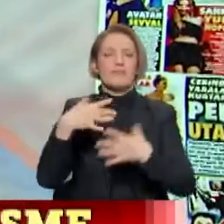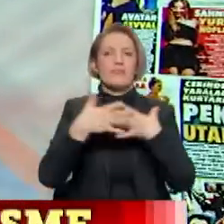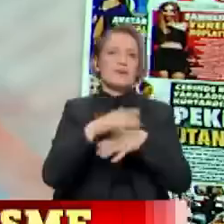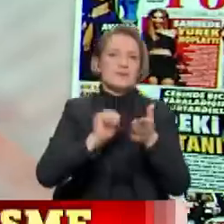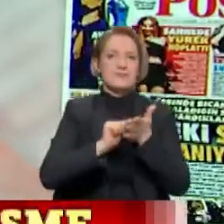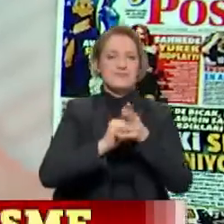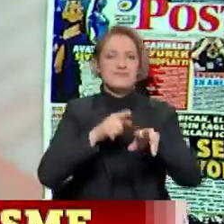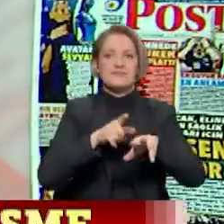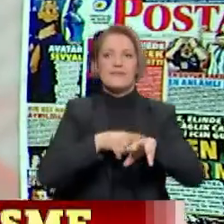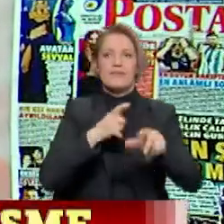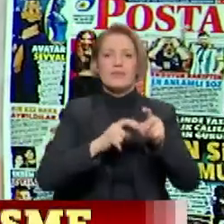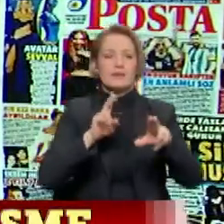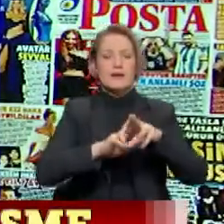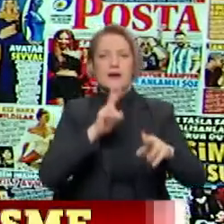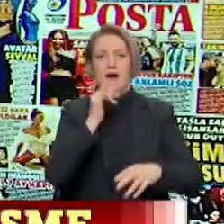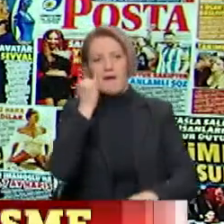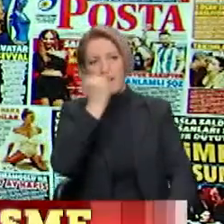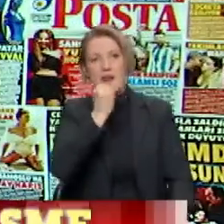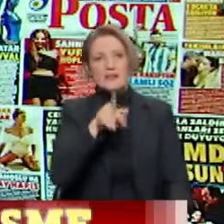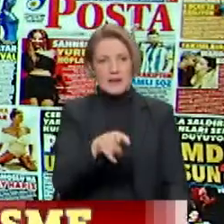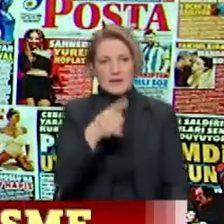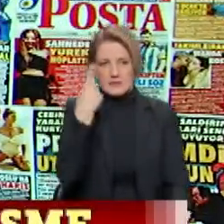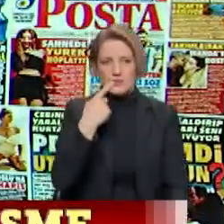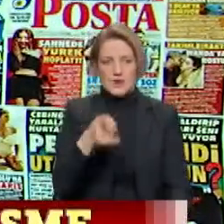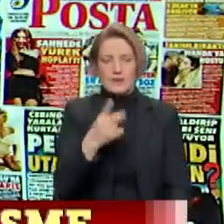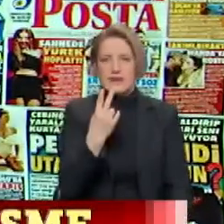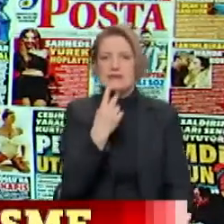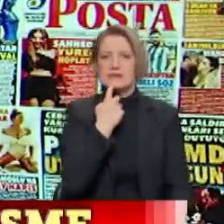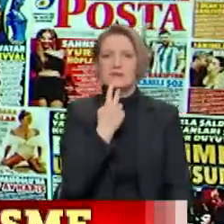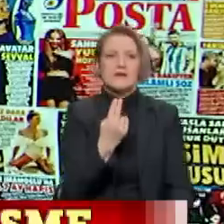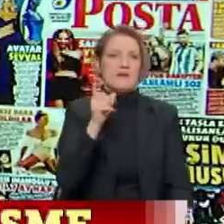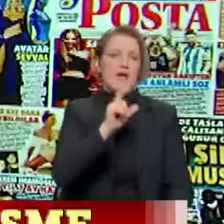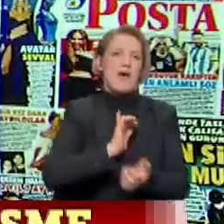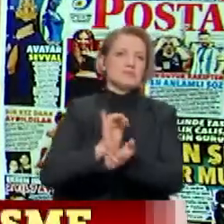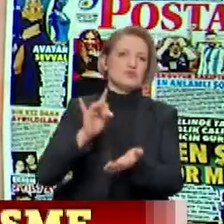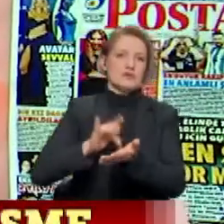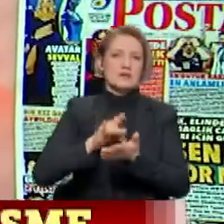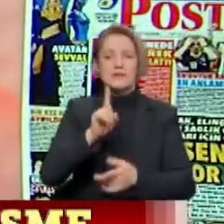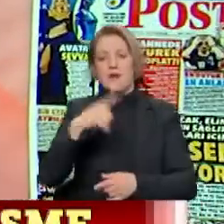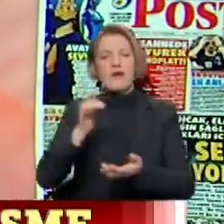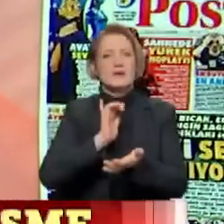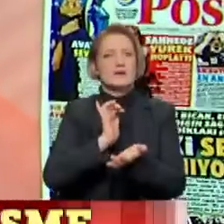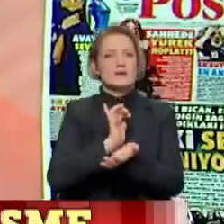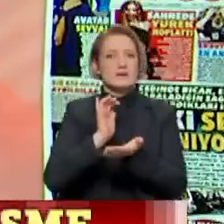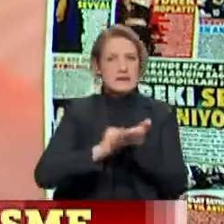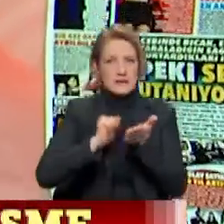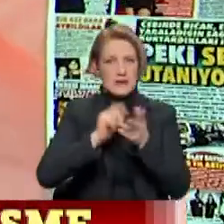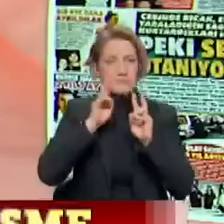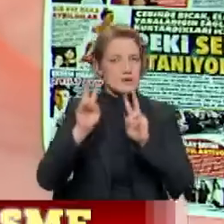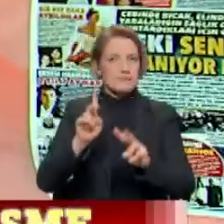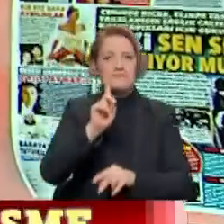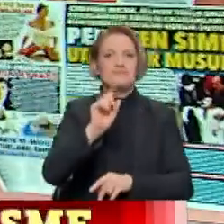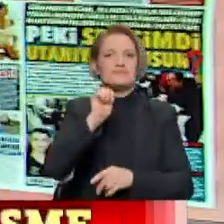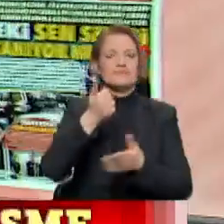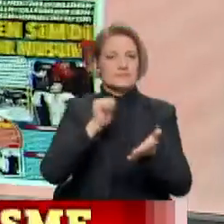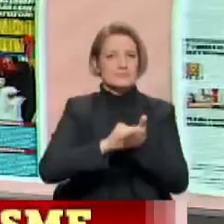Gazetesi'nde YSK'ya hakaretten 2 yıl 7 ay hapis cezası. Diğer gazetelere de bakacağız. Yalnız Bir Gün